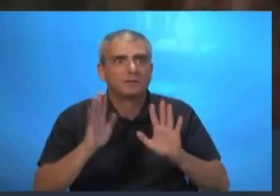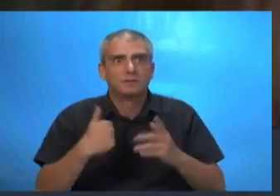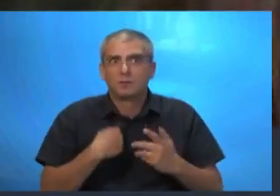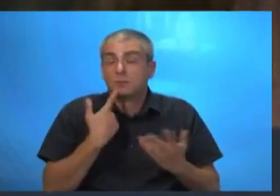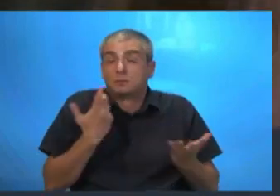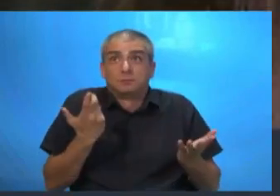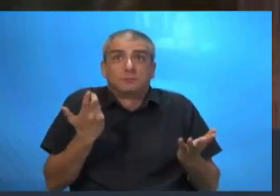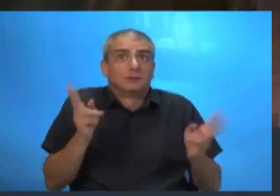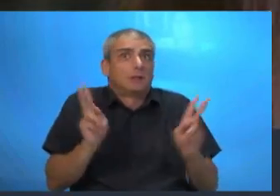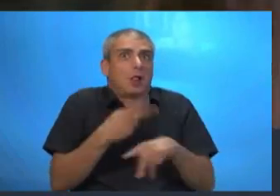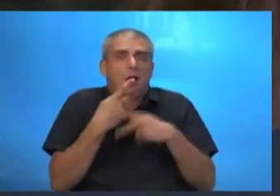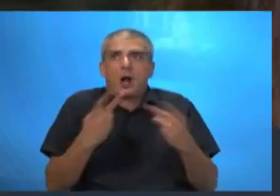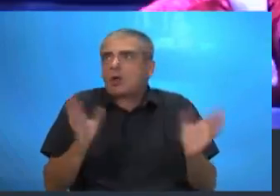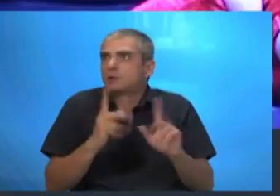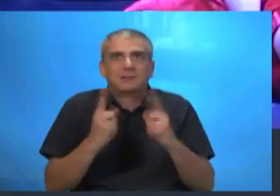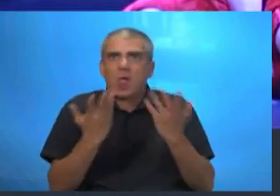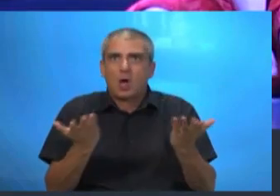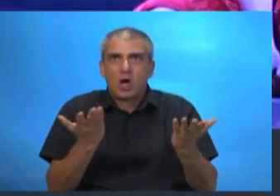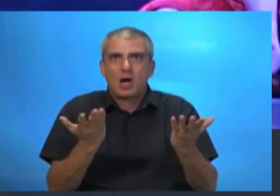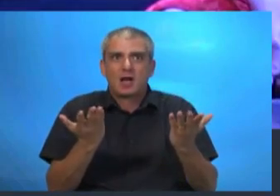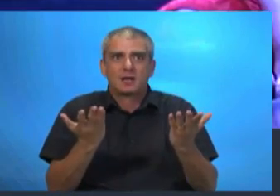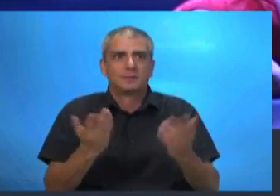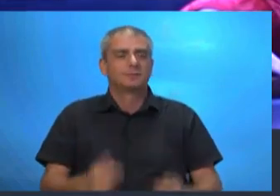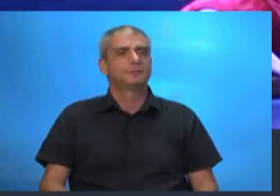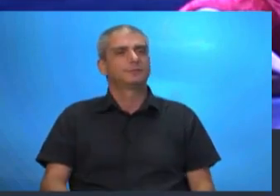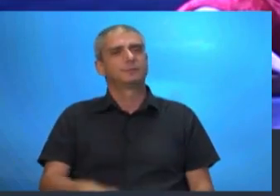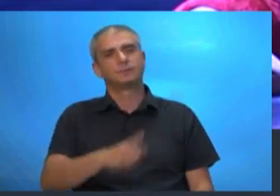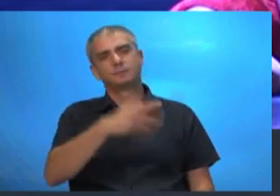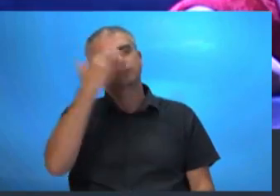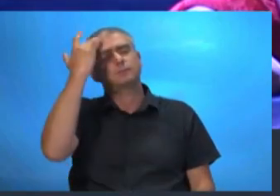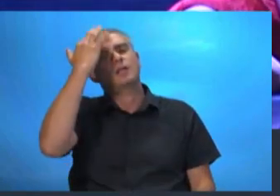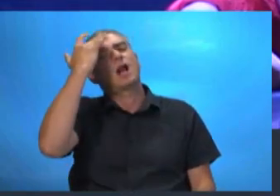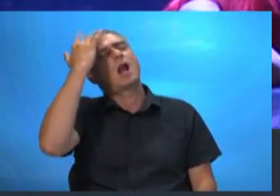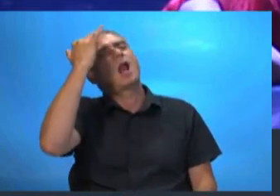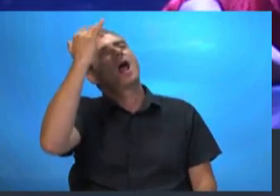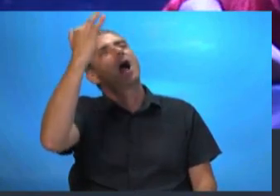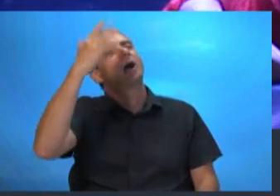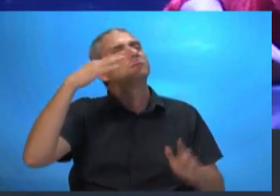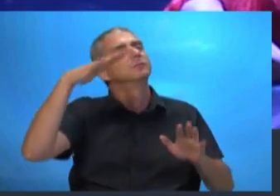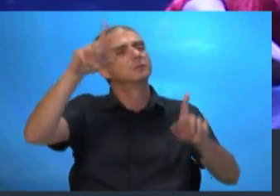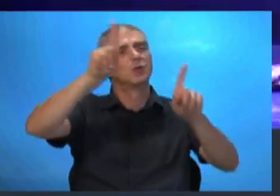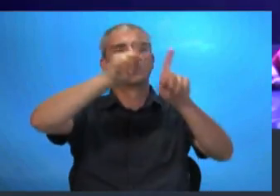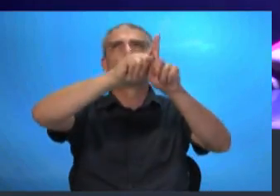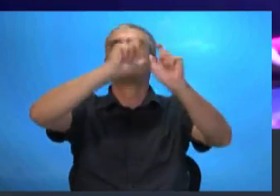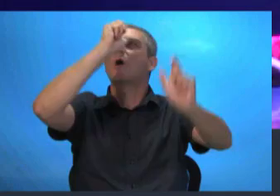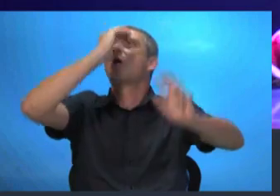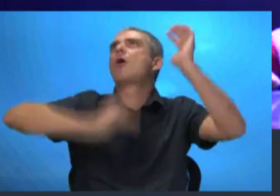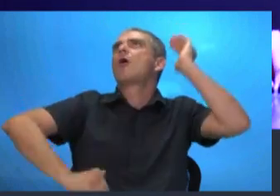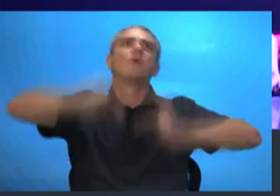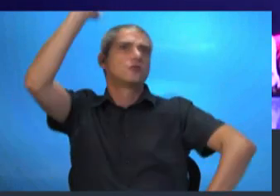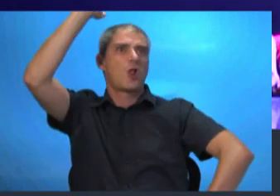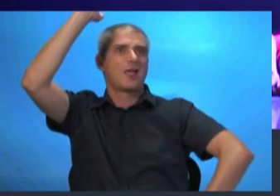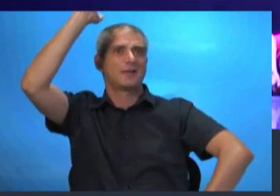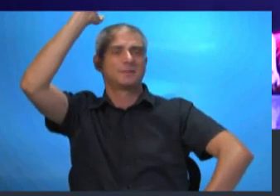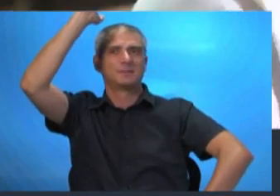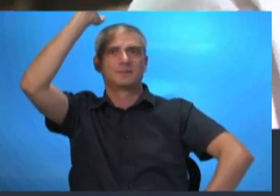ואומרות, כאילו, זה לא, לא קורה. חלמת לעוף רחוק להיות כמו הגדולים. הדבר